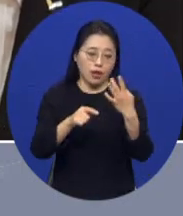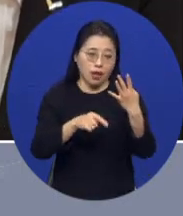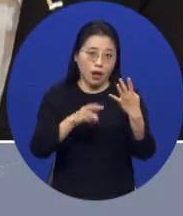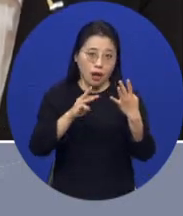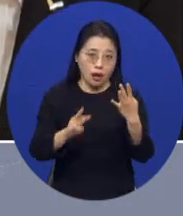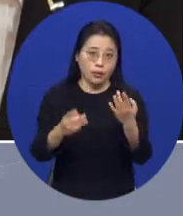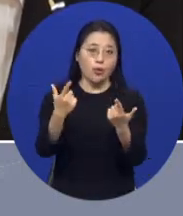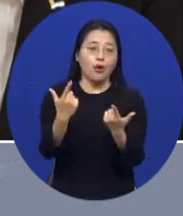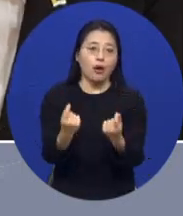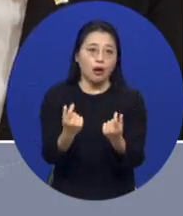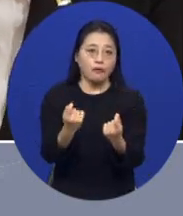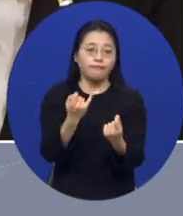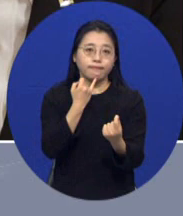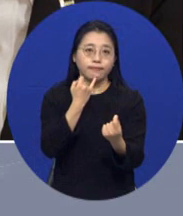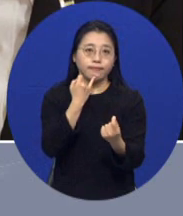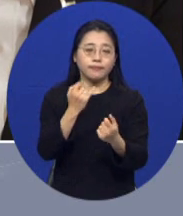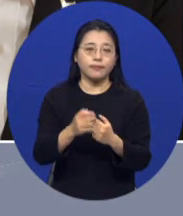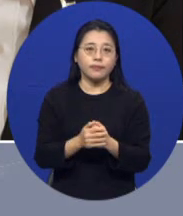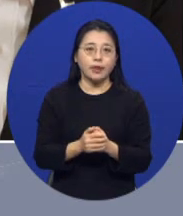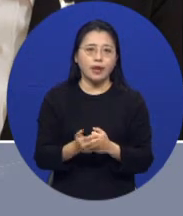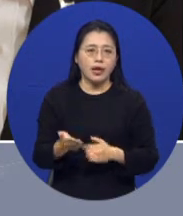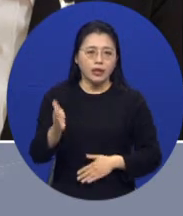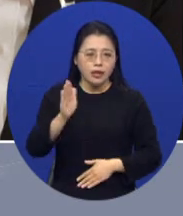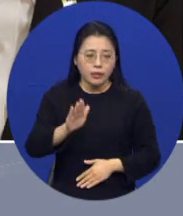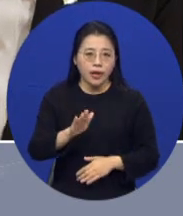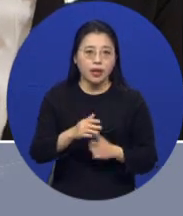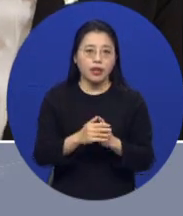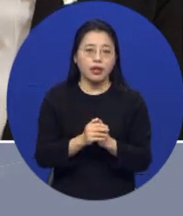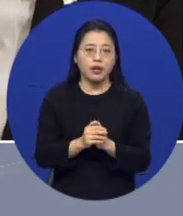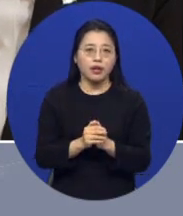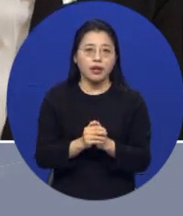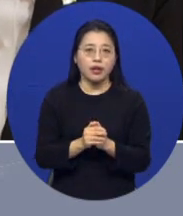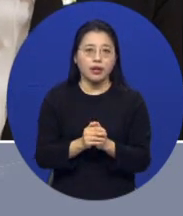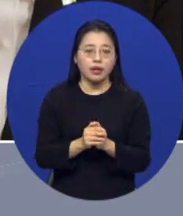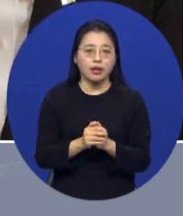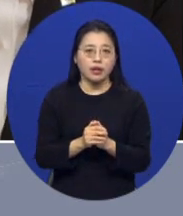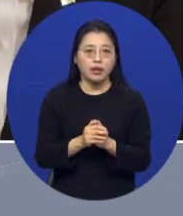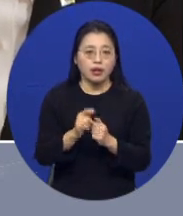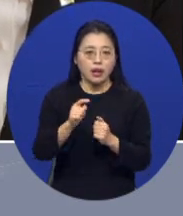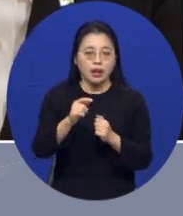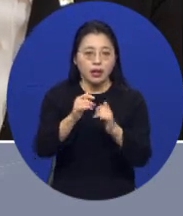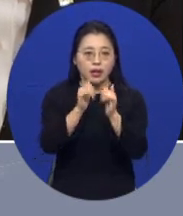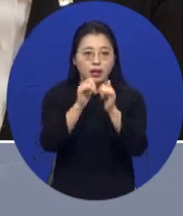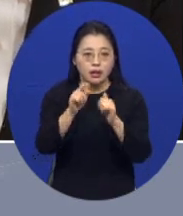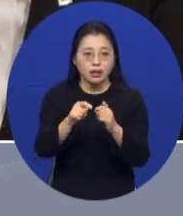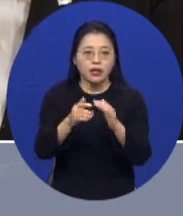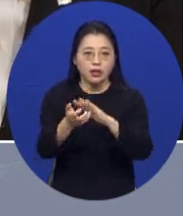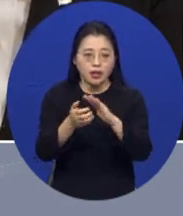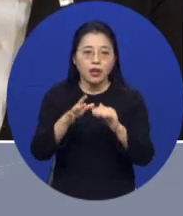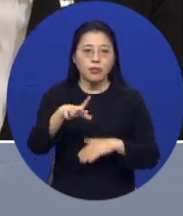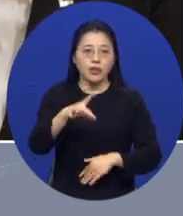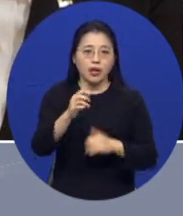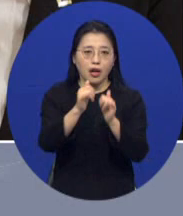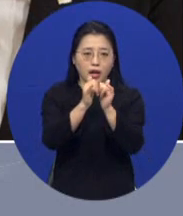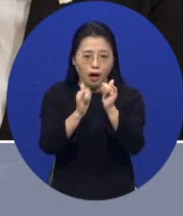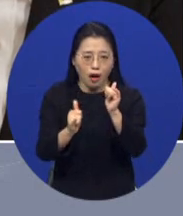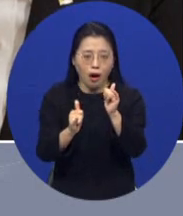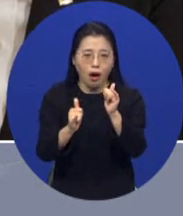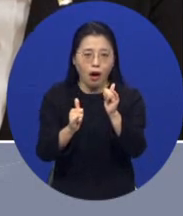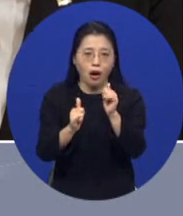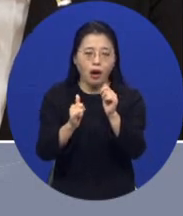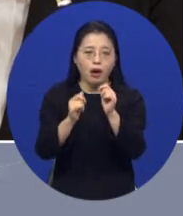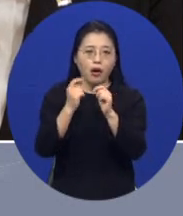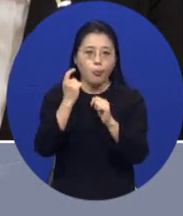될 필요는 없다 이런 생각이 듭니다 하지만 더 근본적으로는 이렇게 역사를 왜곡하고 그 역사의 피해자들을